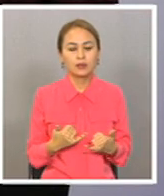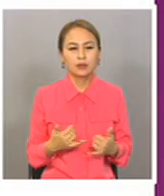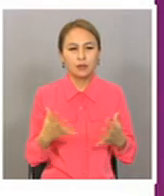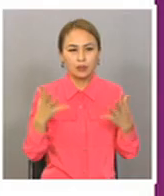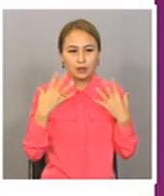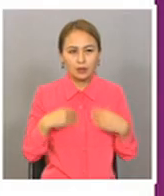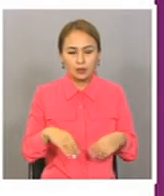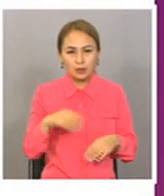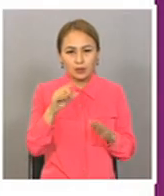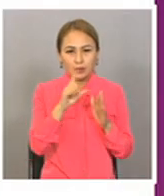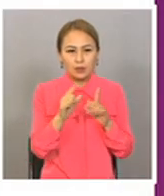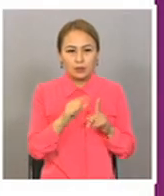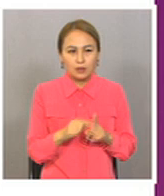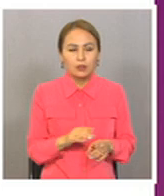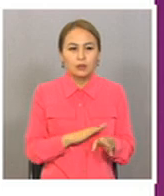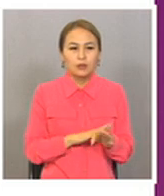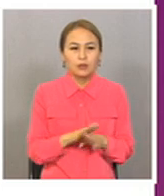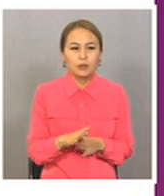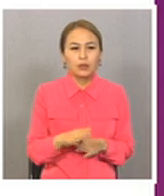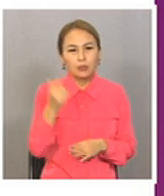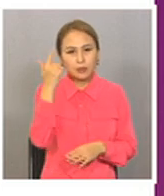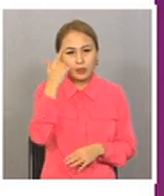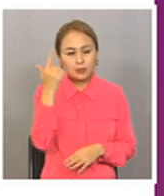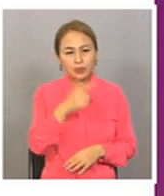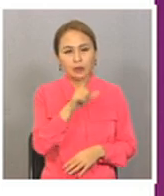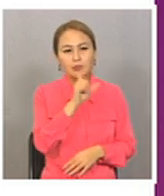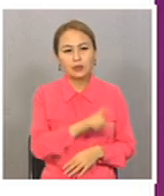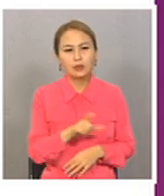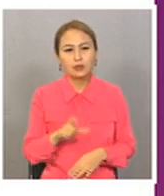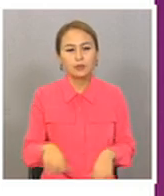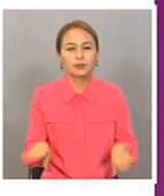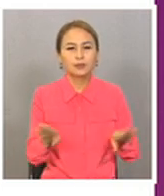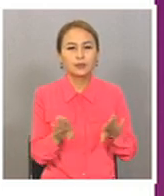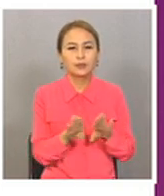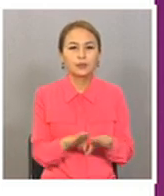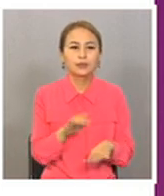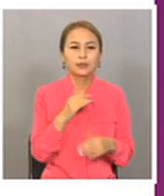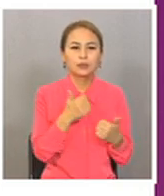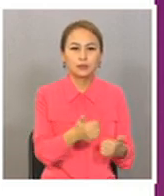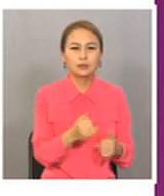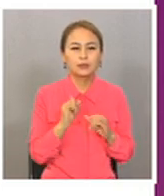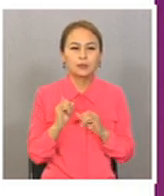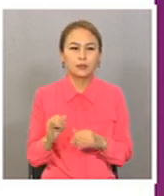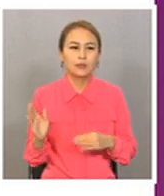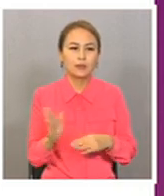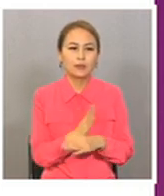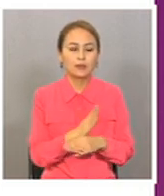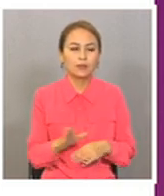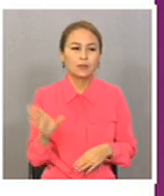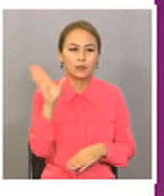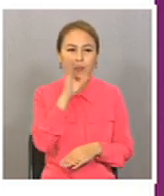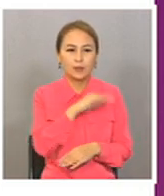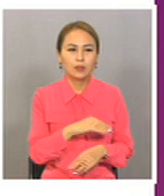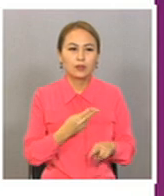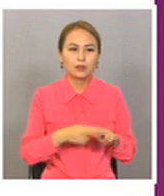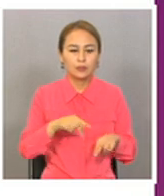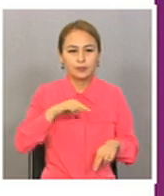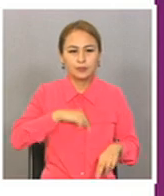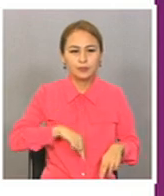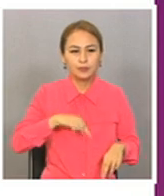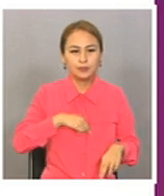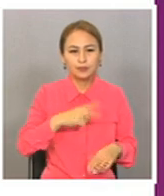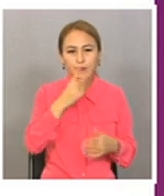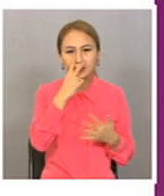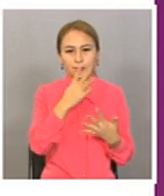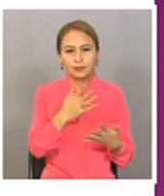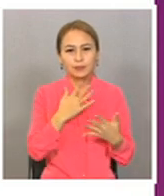толы, білімді адам жақсы мен жаманды ажырата алады. Ондай адамдар өз бойынан байқалған